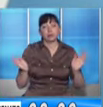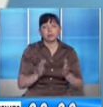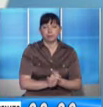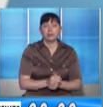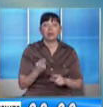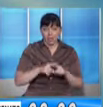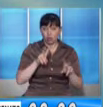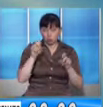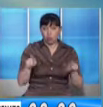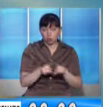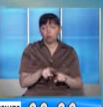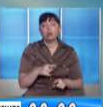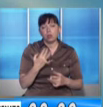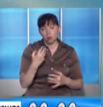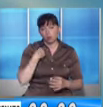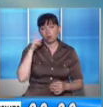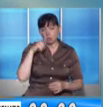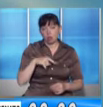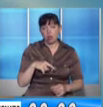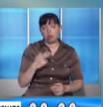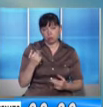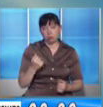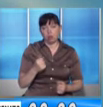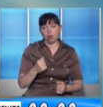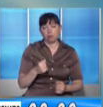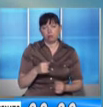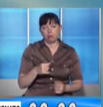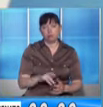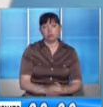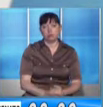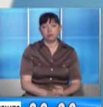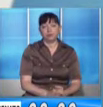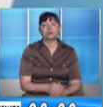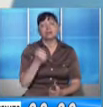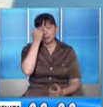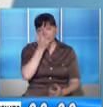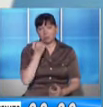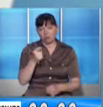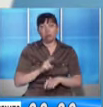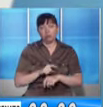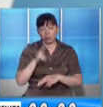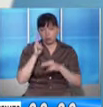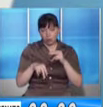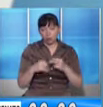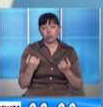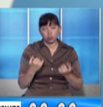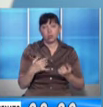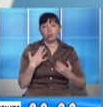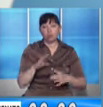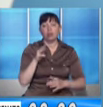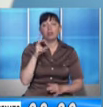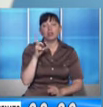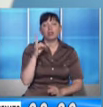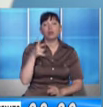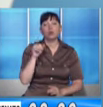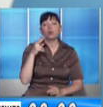subiect? Din cât știu eu, la moment colegii nu s-au adresat. Da. Eu vă mulțumesc foarte mult, timpul dumneavoastră a expirat. Am ajuns la domnul Terguță.